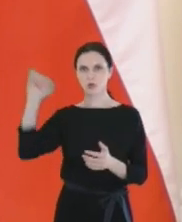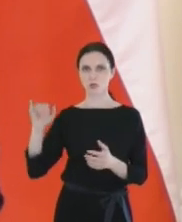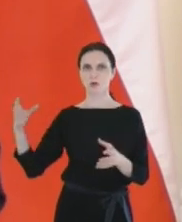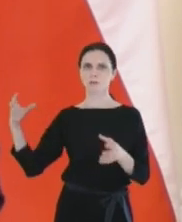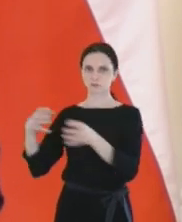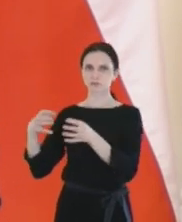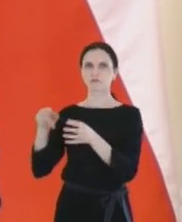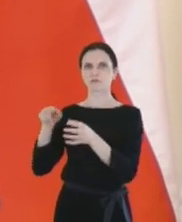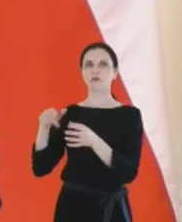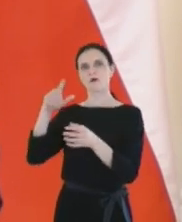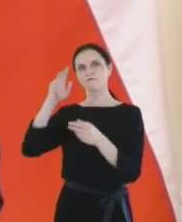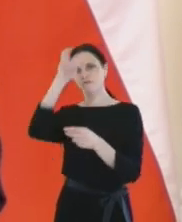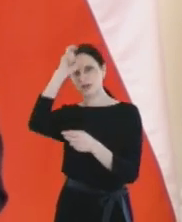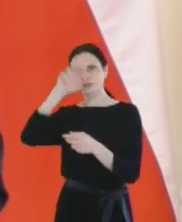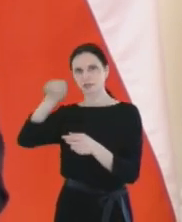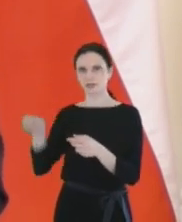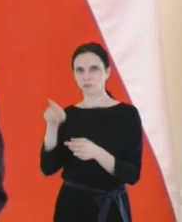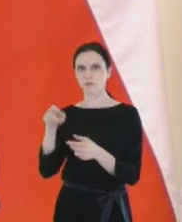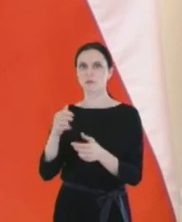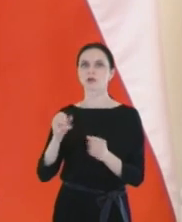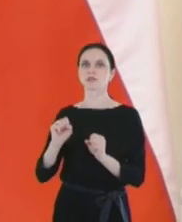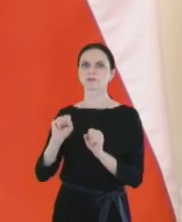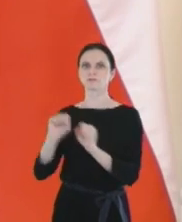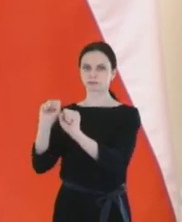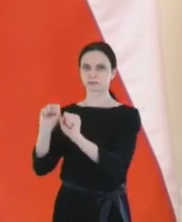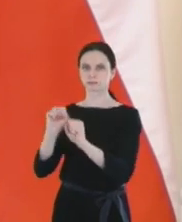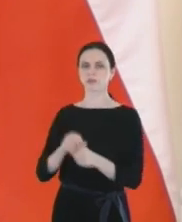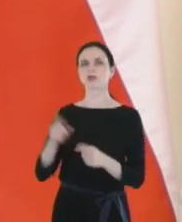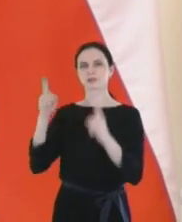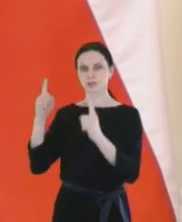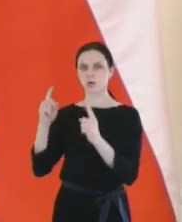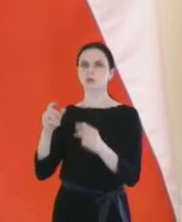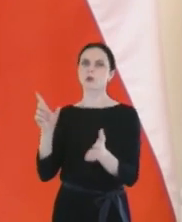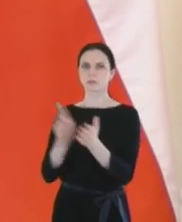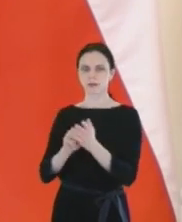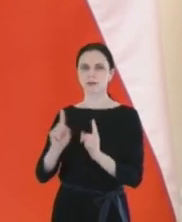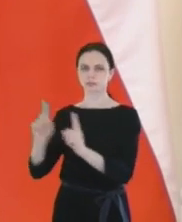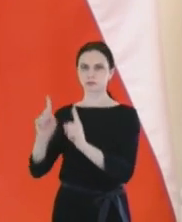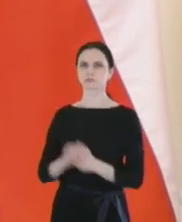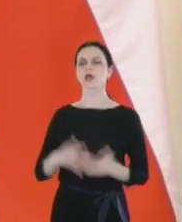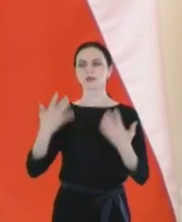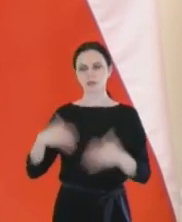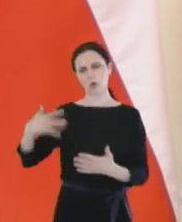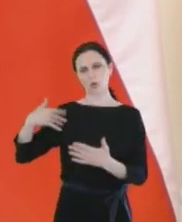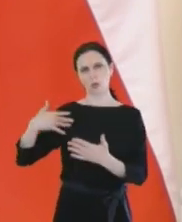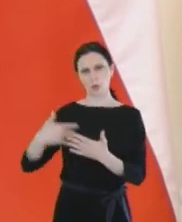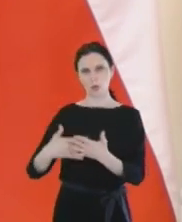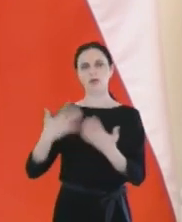regiono saugumui. Mes tą darėme jau ilgą laiką. 9 kartus